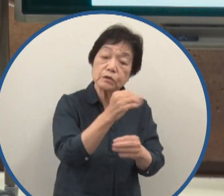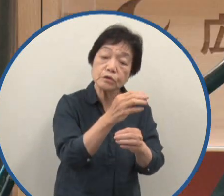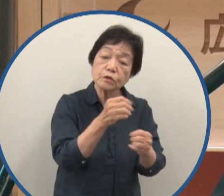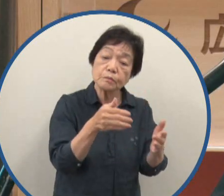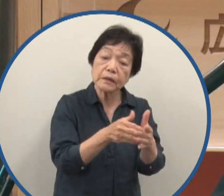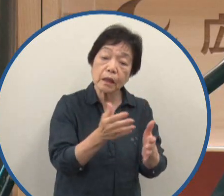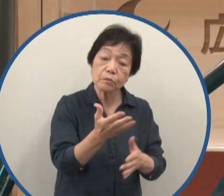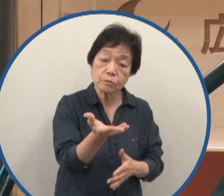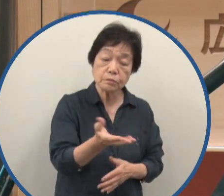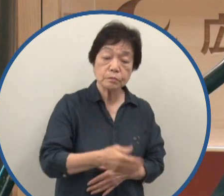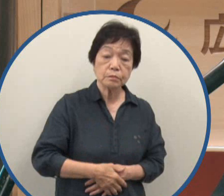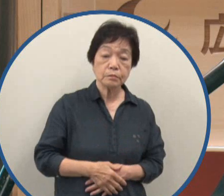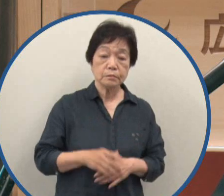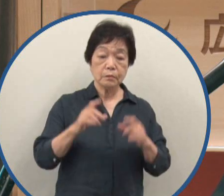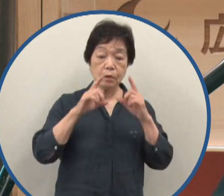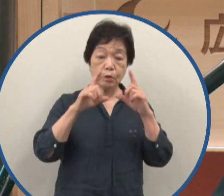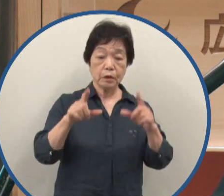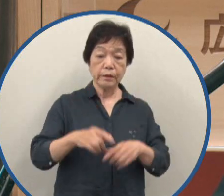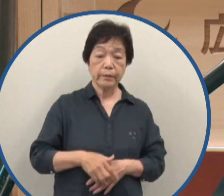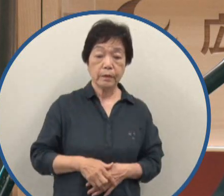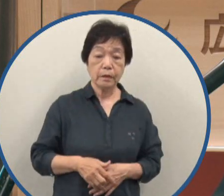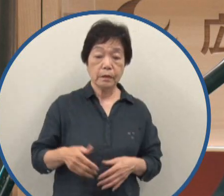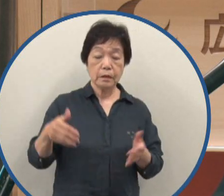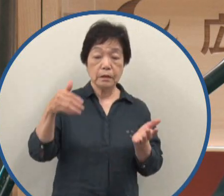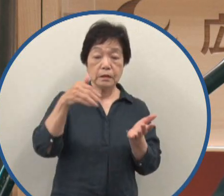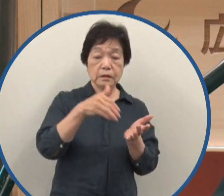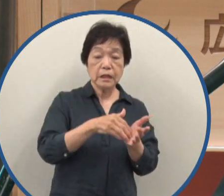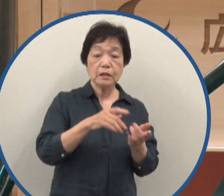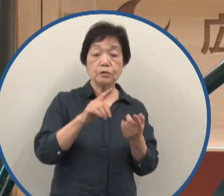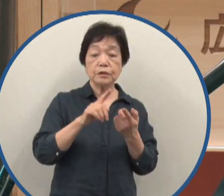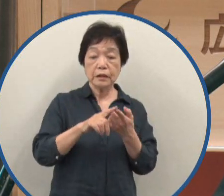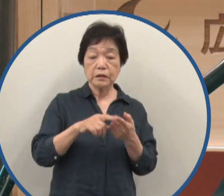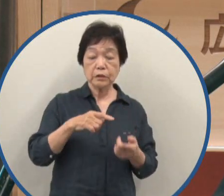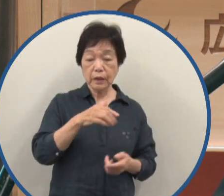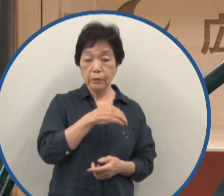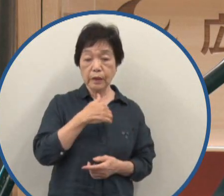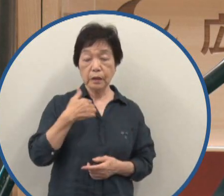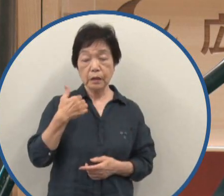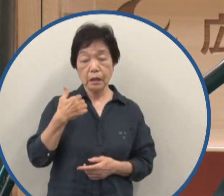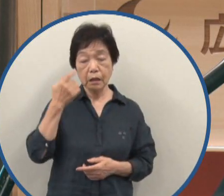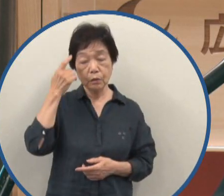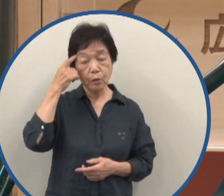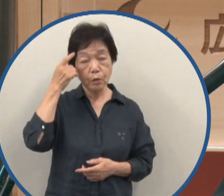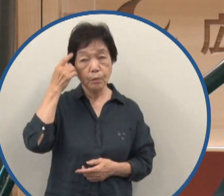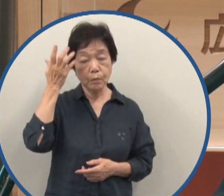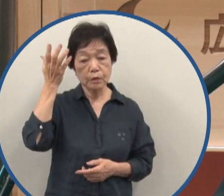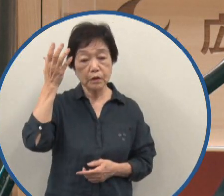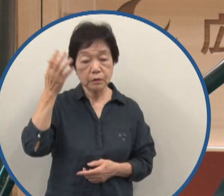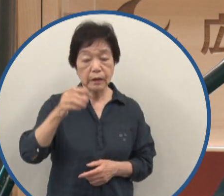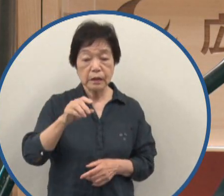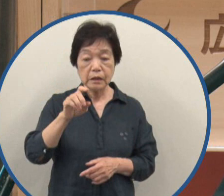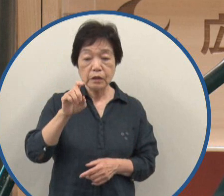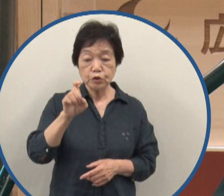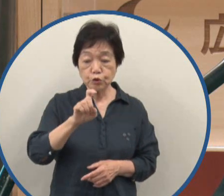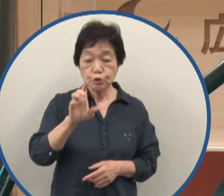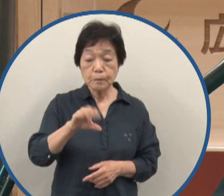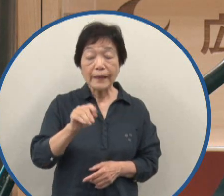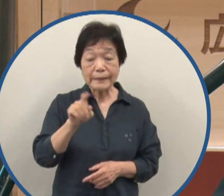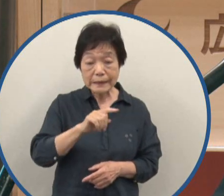か。 ですね、まあ、これは最終的に、まあ、我々がターゲットしてます人口10万人あたり4